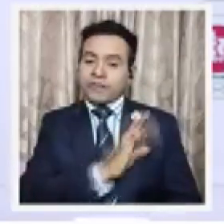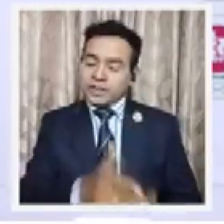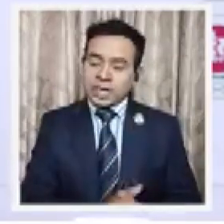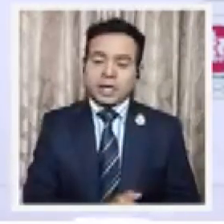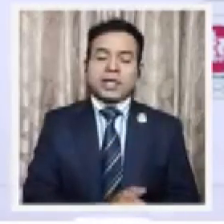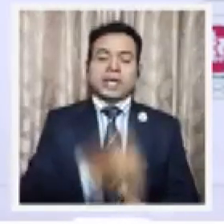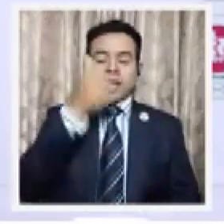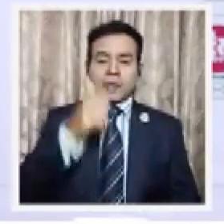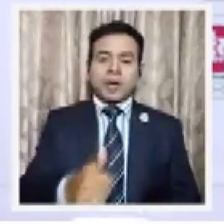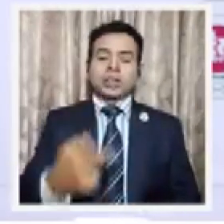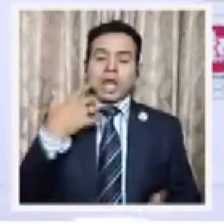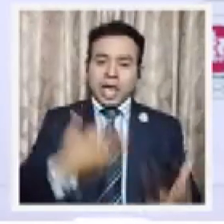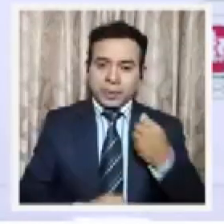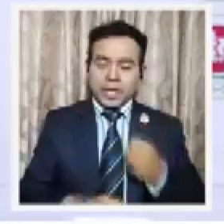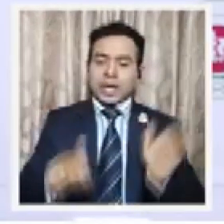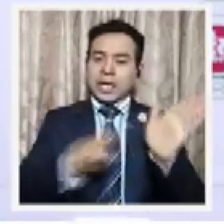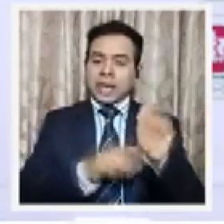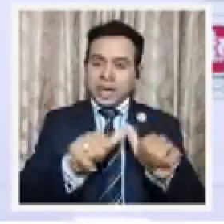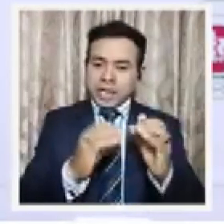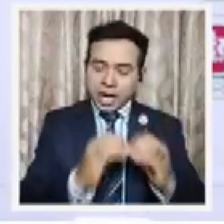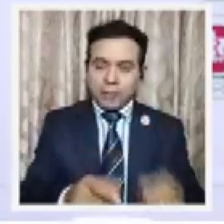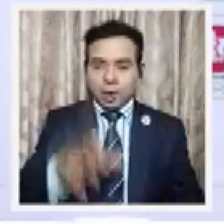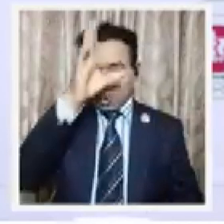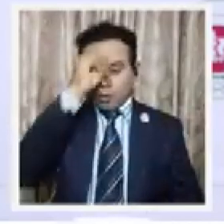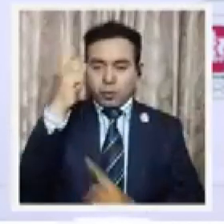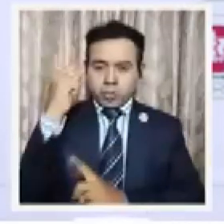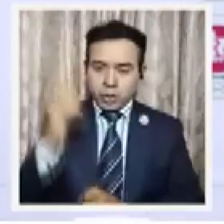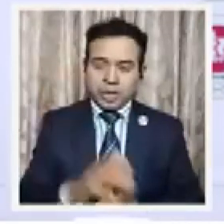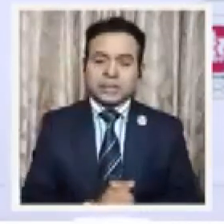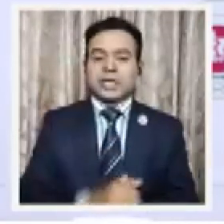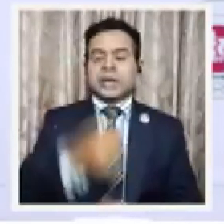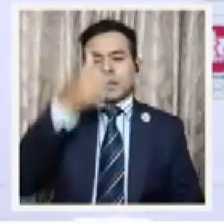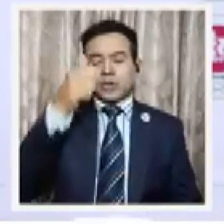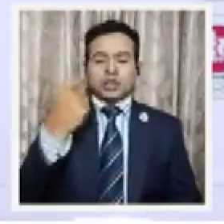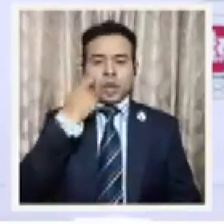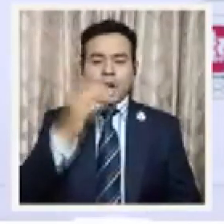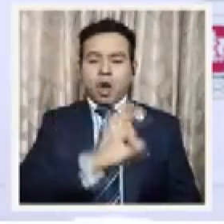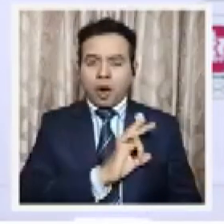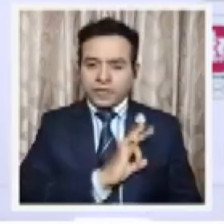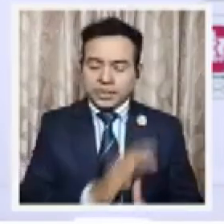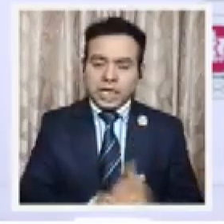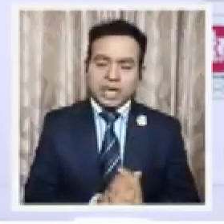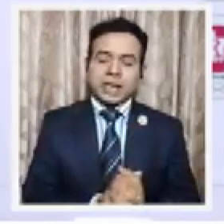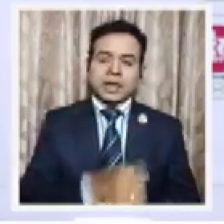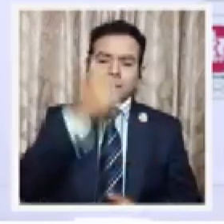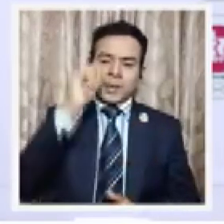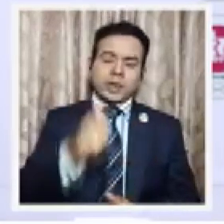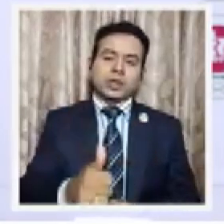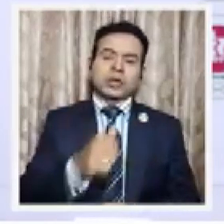নার্স, টেকনোলজিস্ট, ফার্মাসিস্ট এবং অন্যান্য স্বাস্থ্যকর্মী। তাছাড়াও সম্মুখ সারির অনেক যোদ্ধা